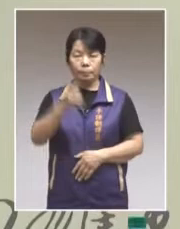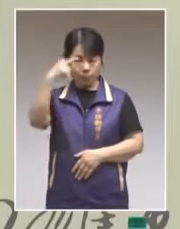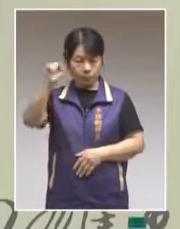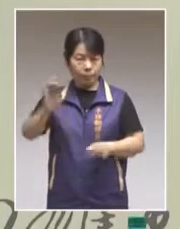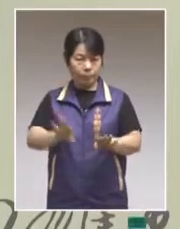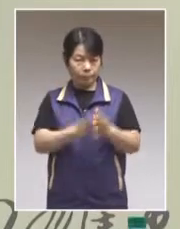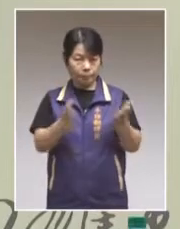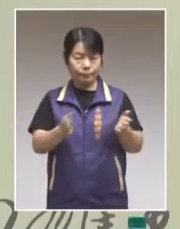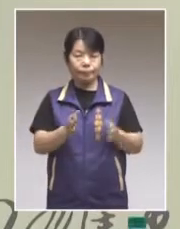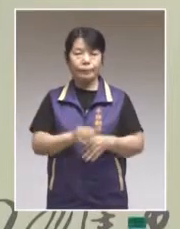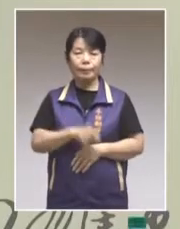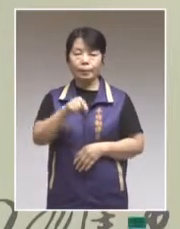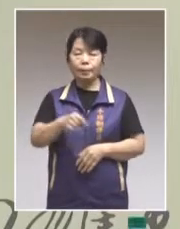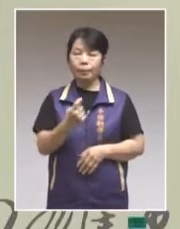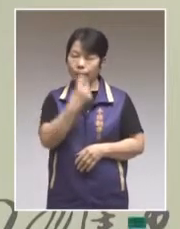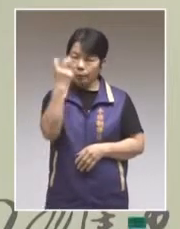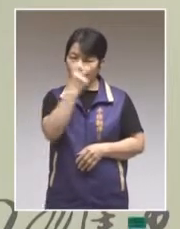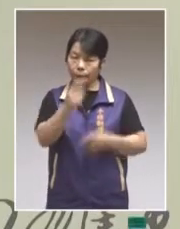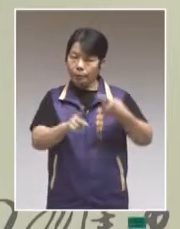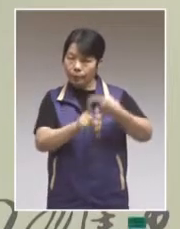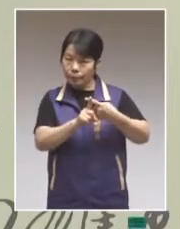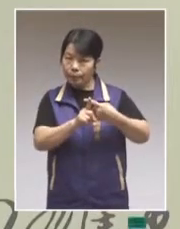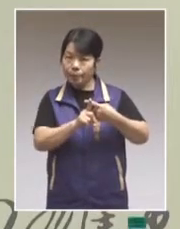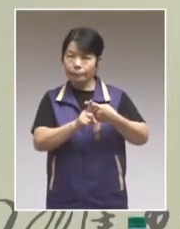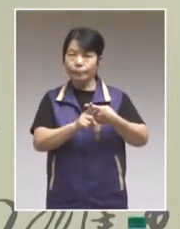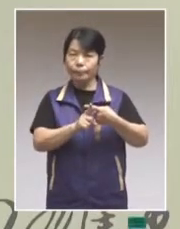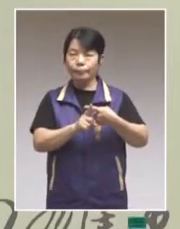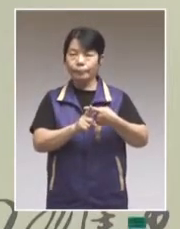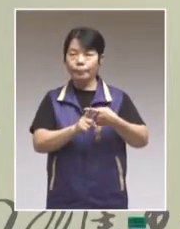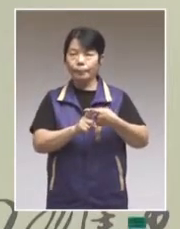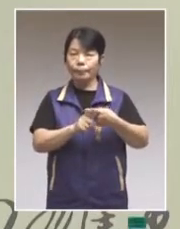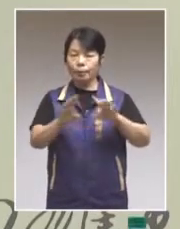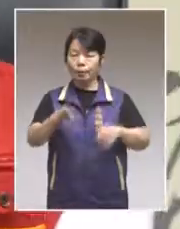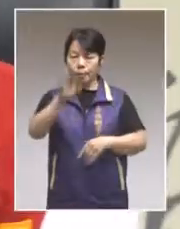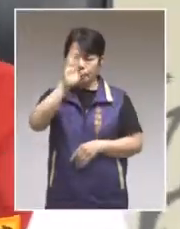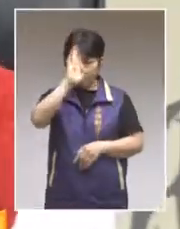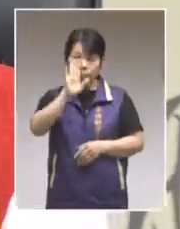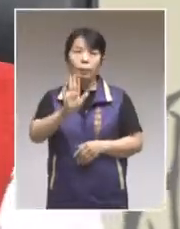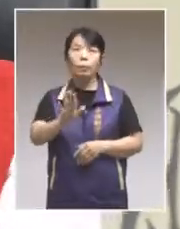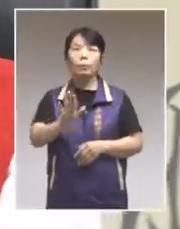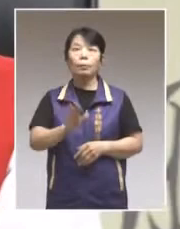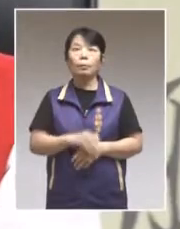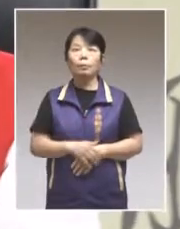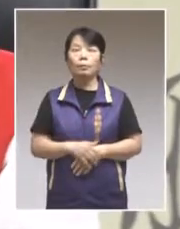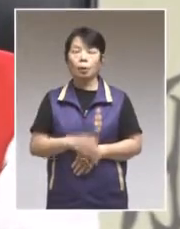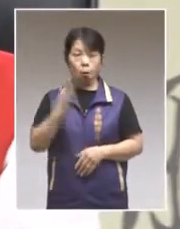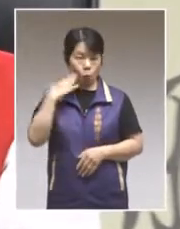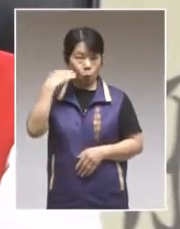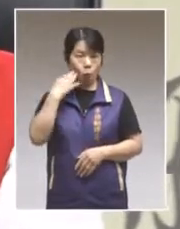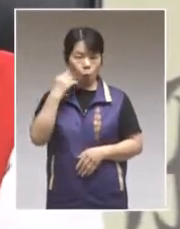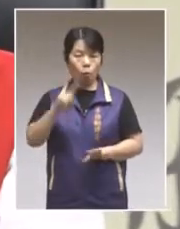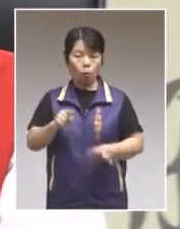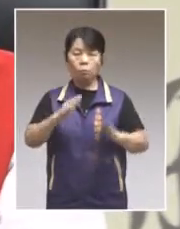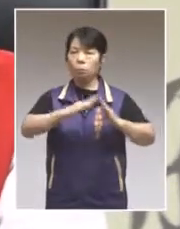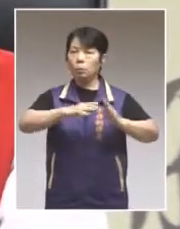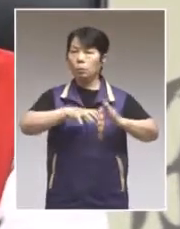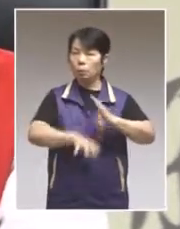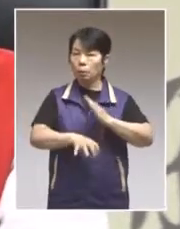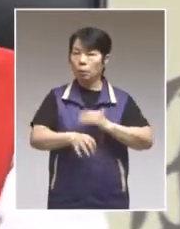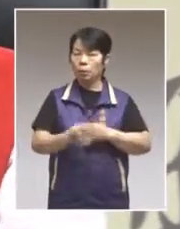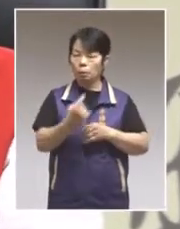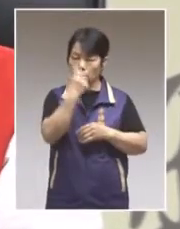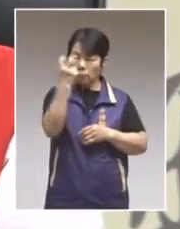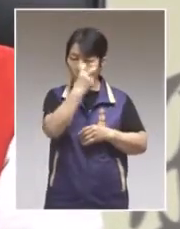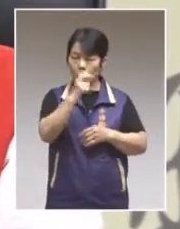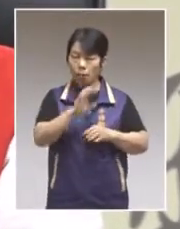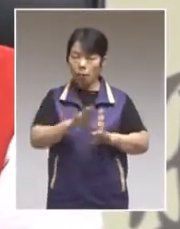哈，咱的快筛阳有症状的，哈。那假设你已经是伫厝内验，你就是快筛阳，